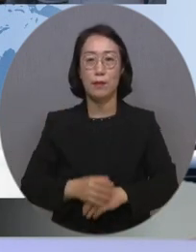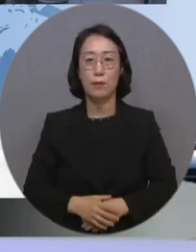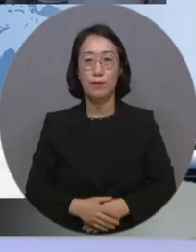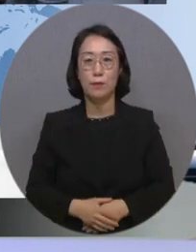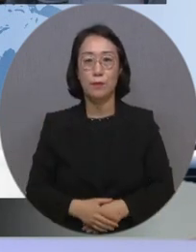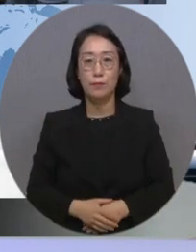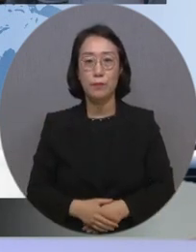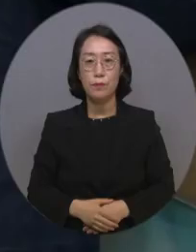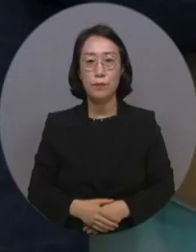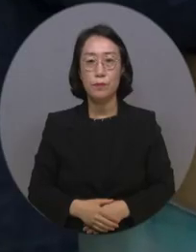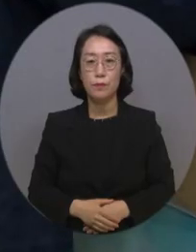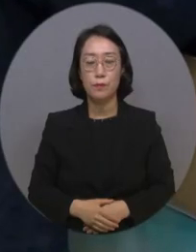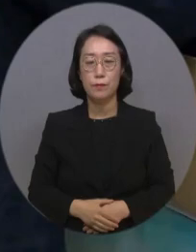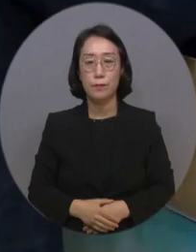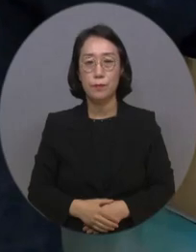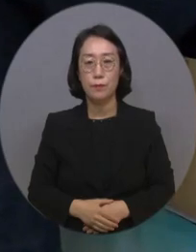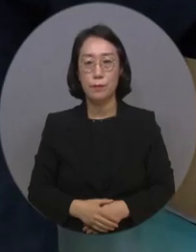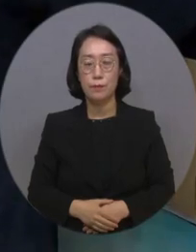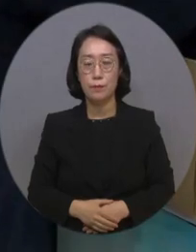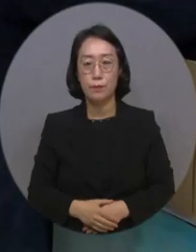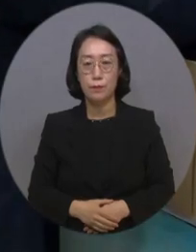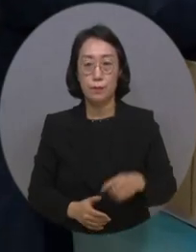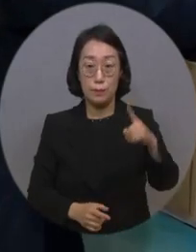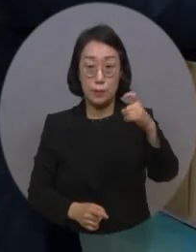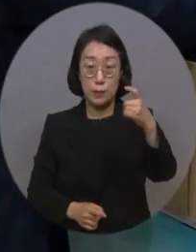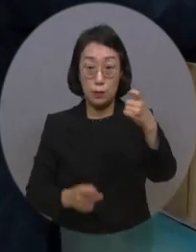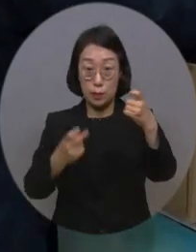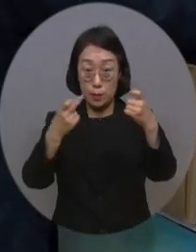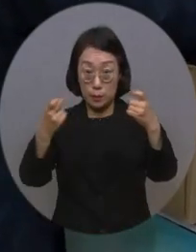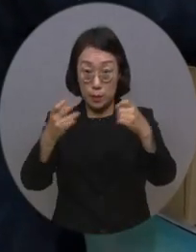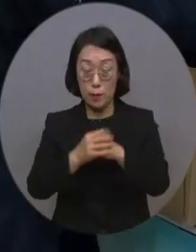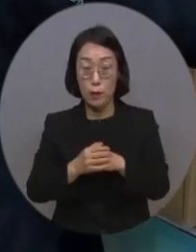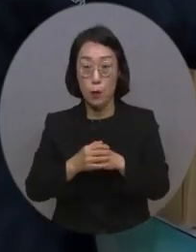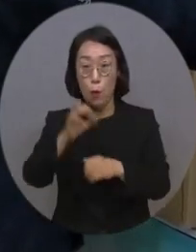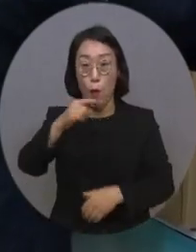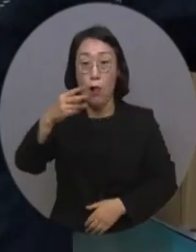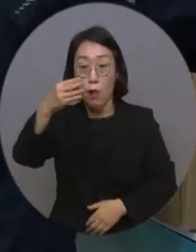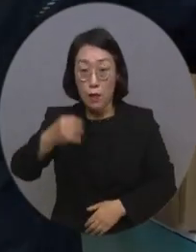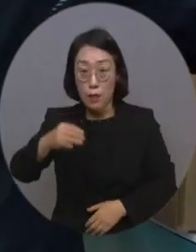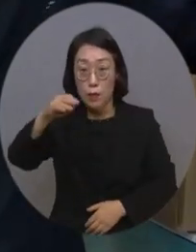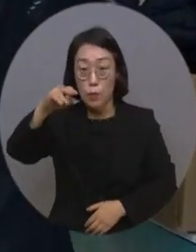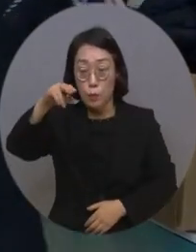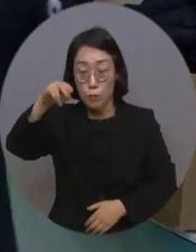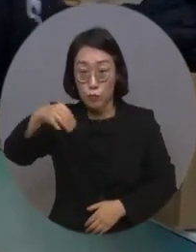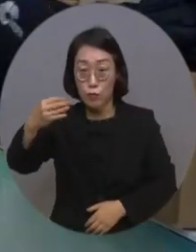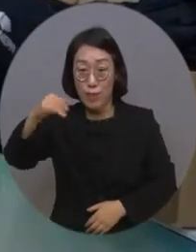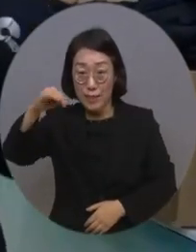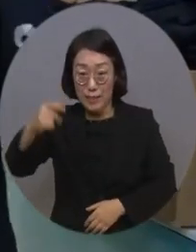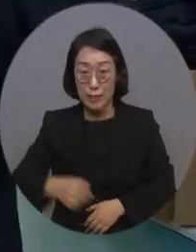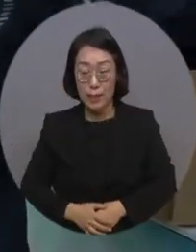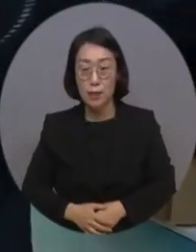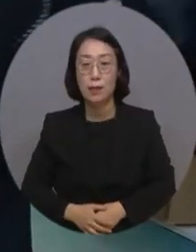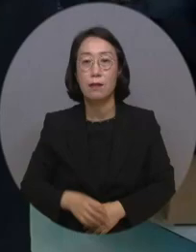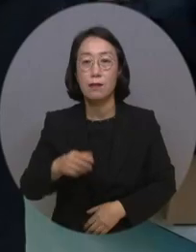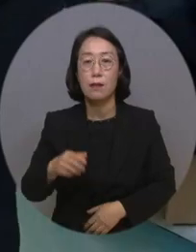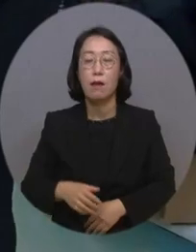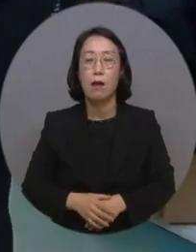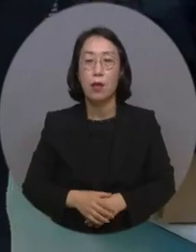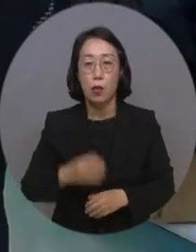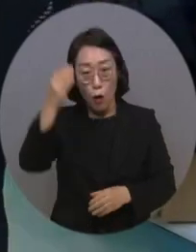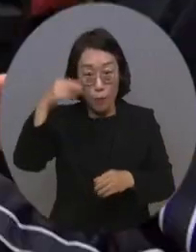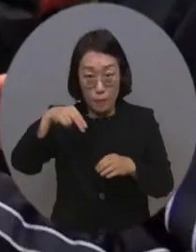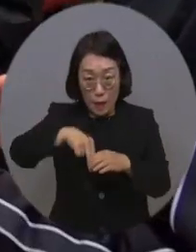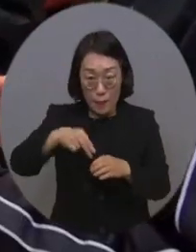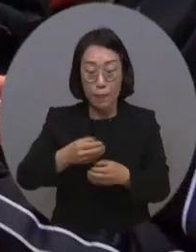기자입니다. 지난 12일 아산 월드 휴먼 브리지가 제8회 사랑의 연탄 나눔을 통해